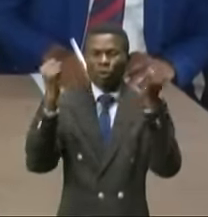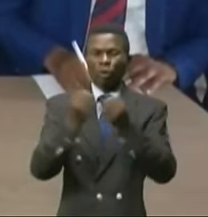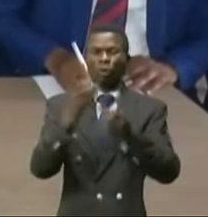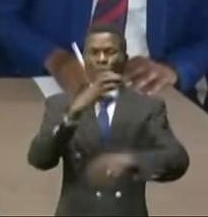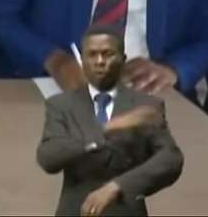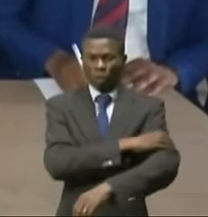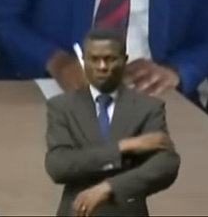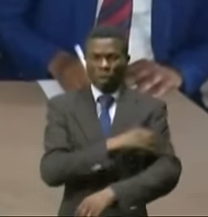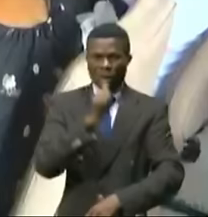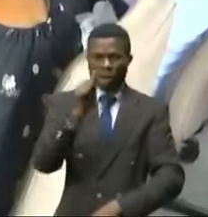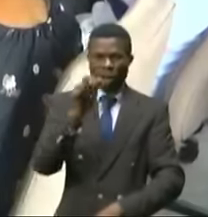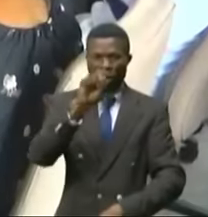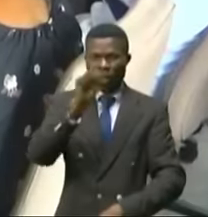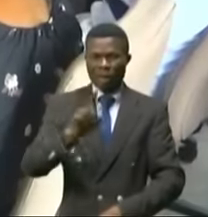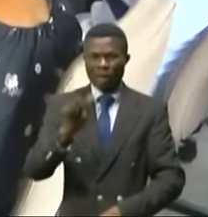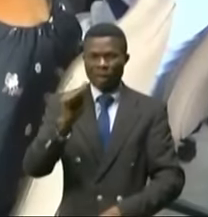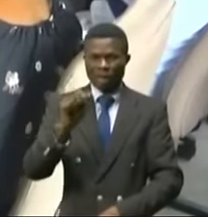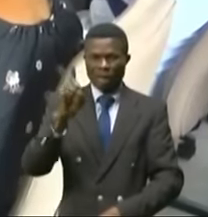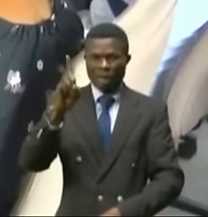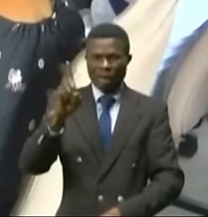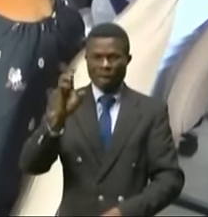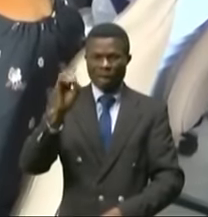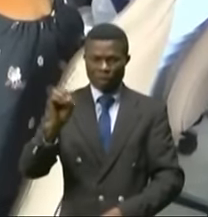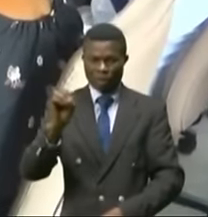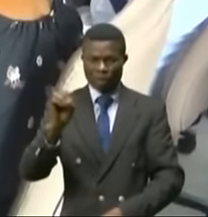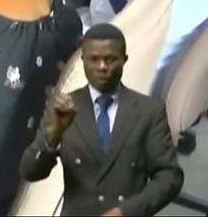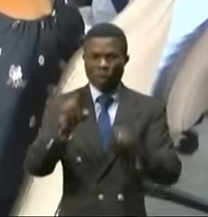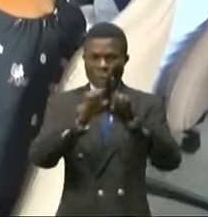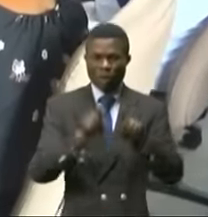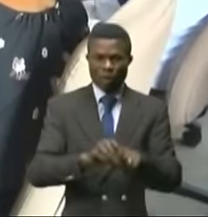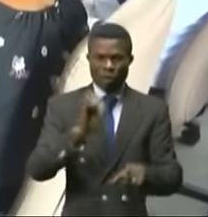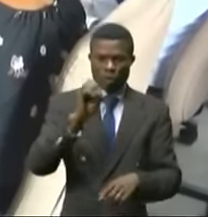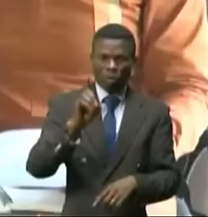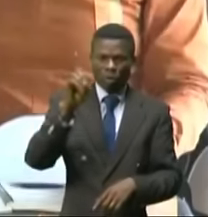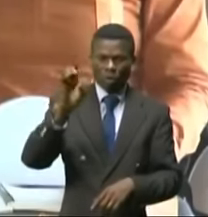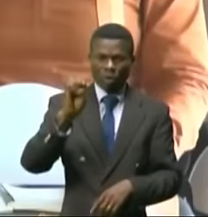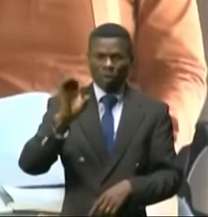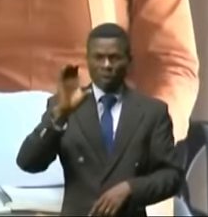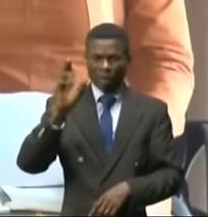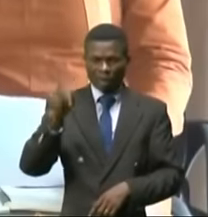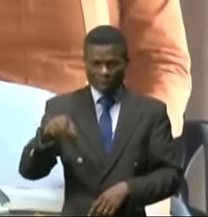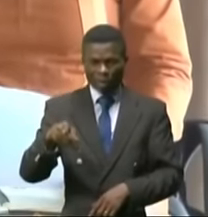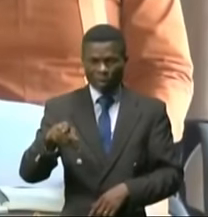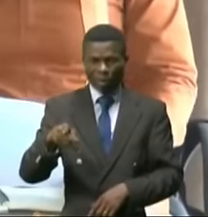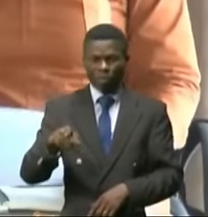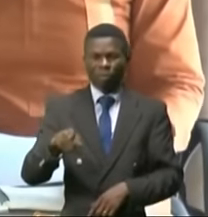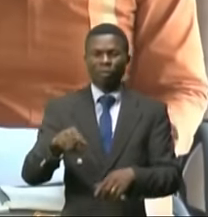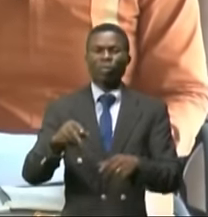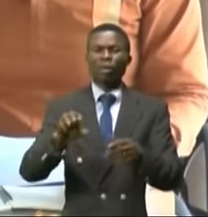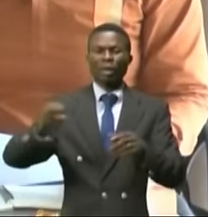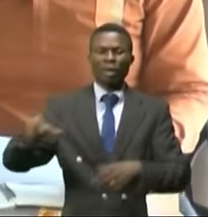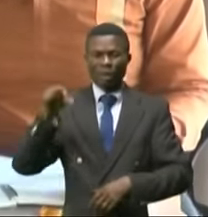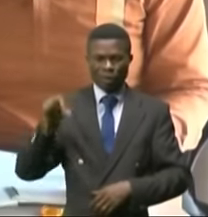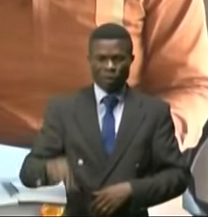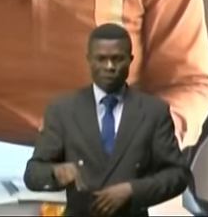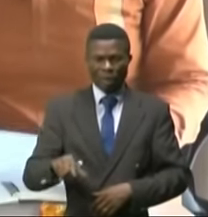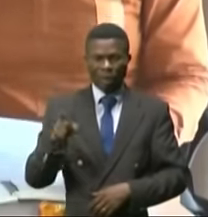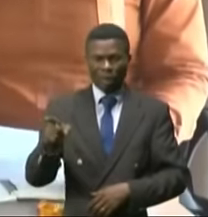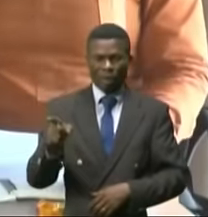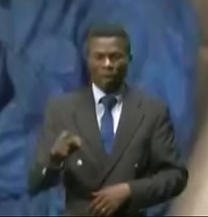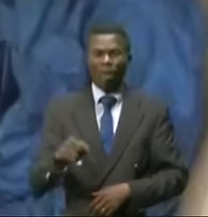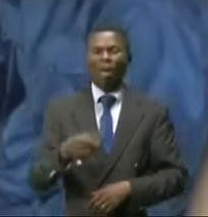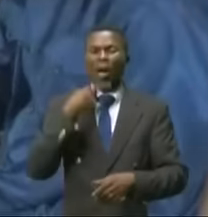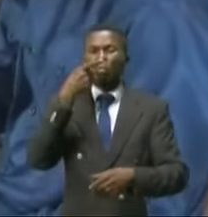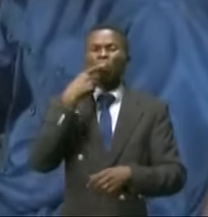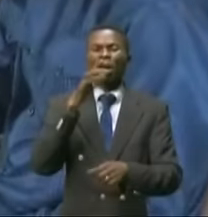civile, Azado et ODEP, représentées par Maître Jean-Claude Katende et Jacques Kachelewa, montent